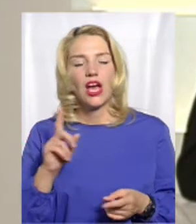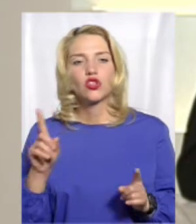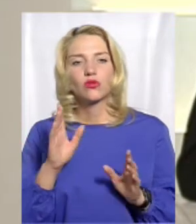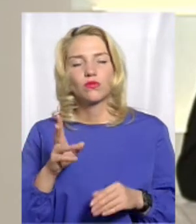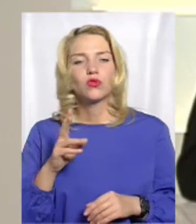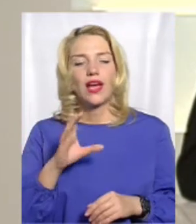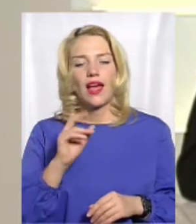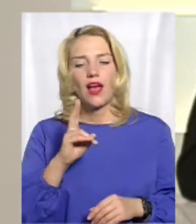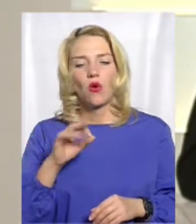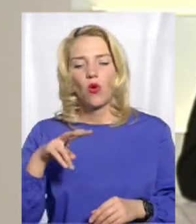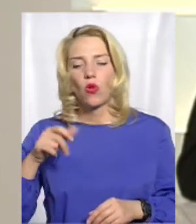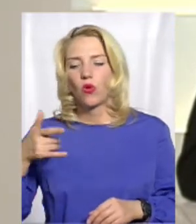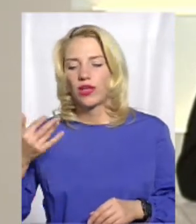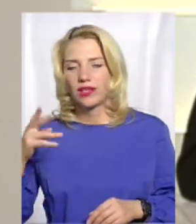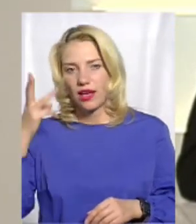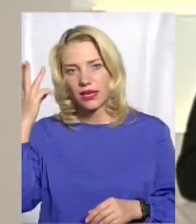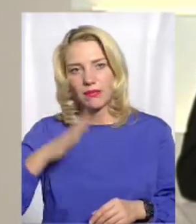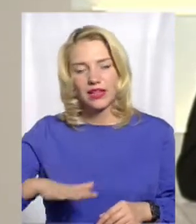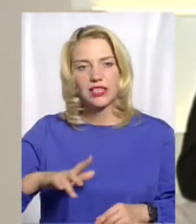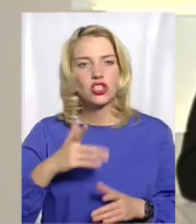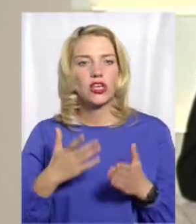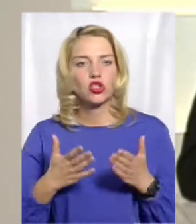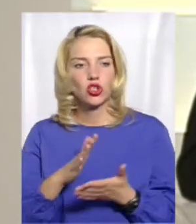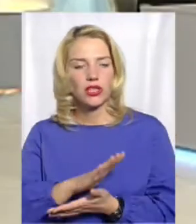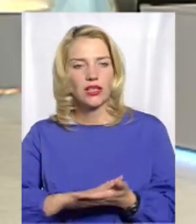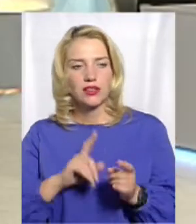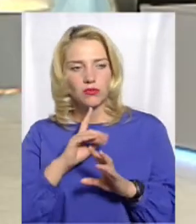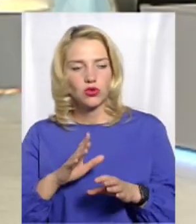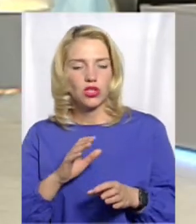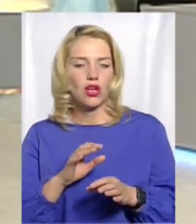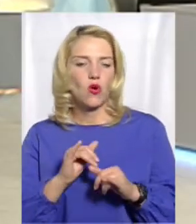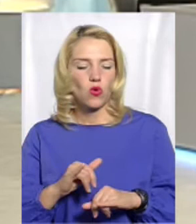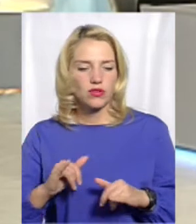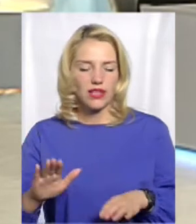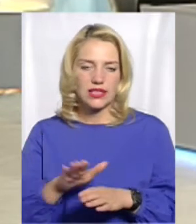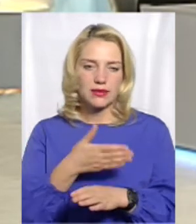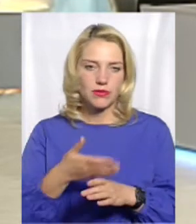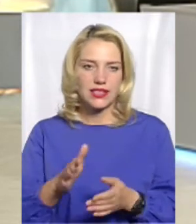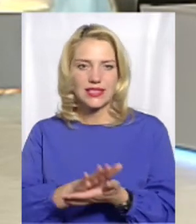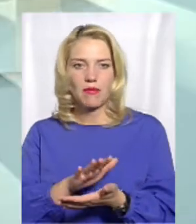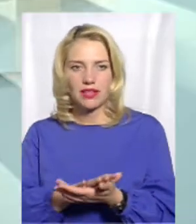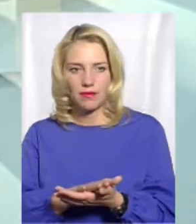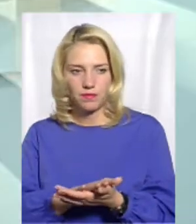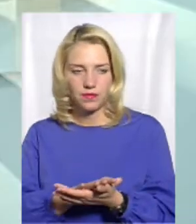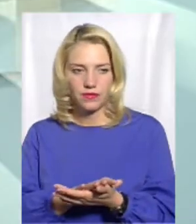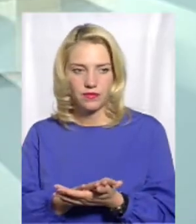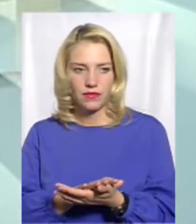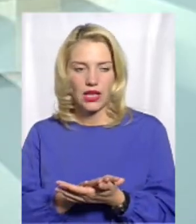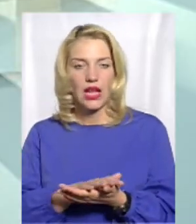якщо далі не будемо розвиватися в екології і не будемо сортувати сміття? Ну, я